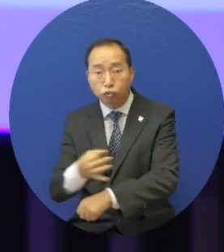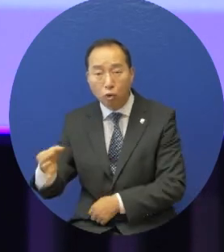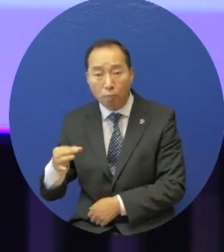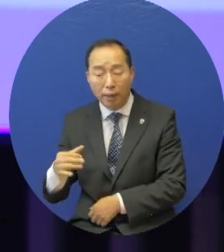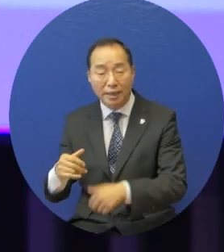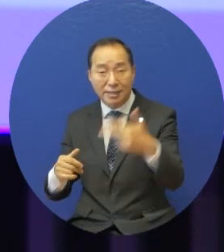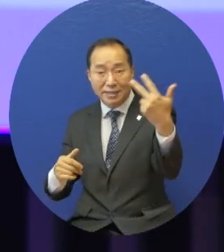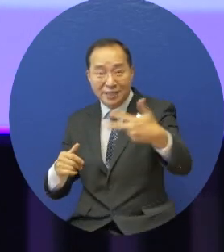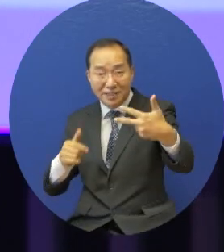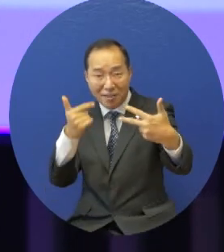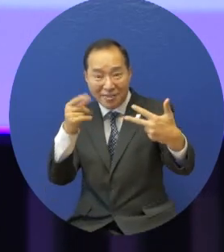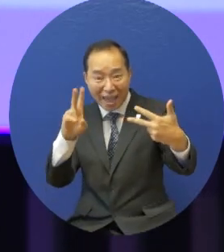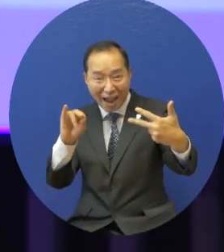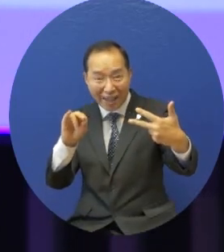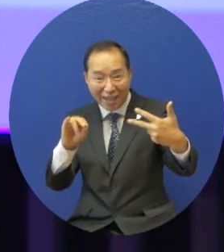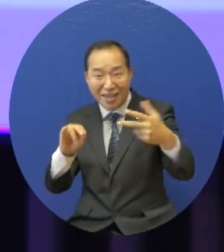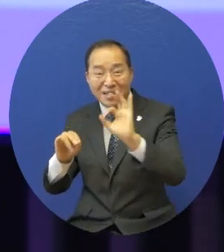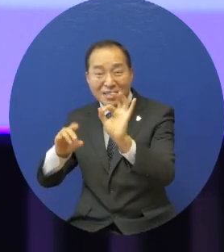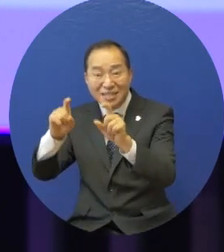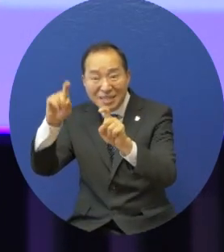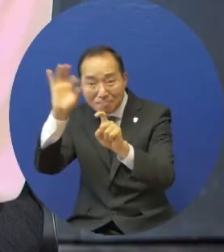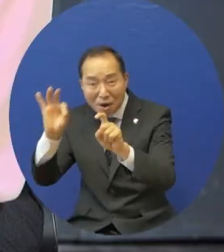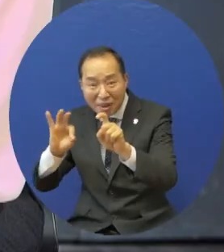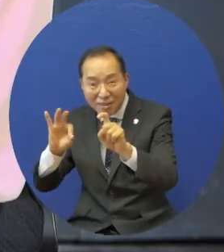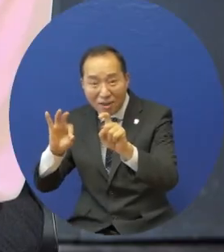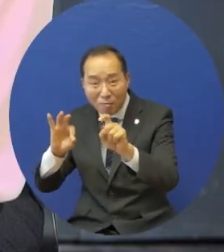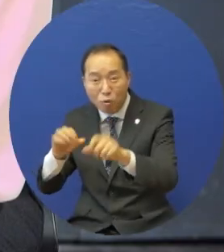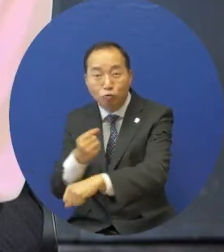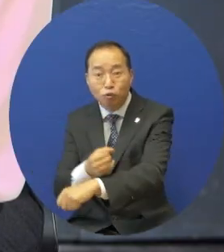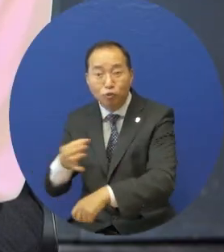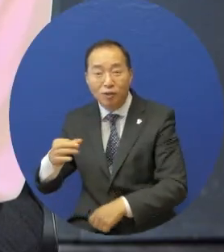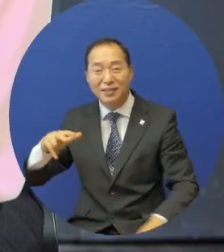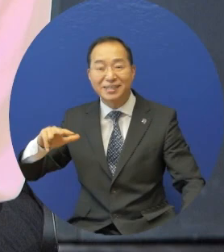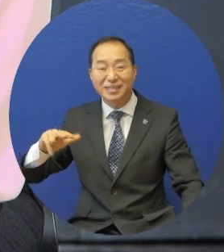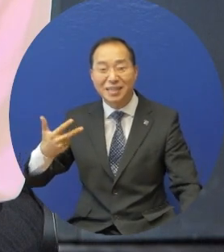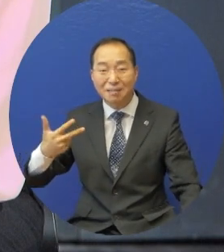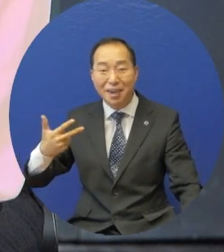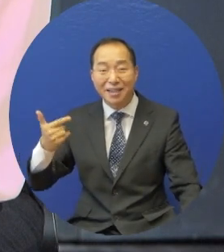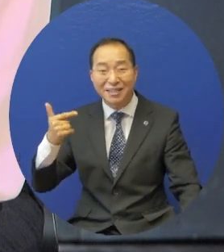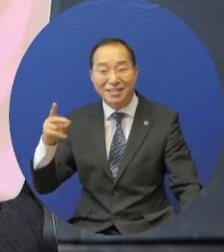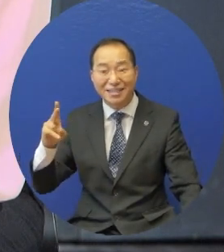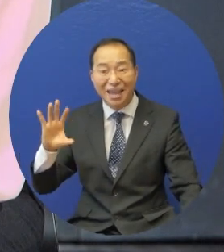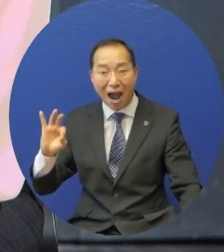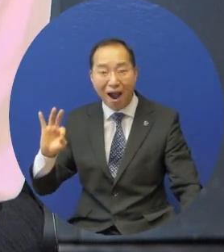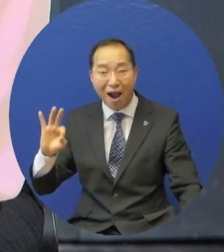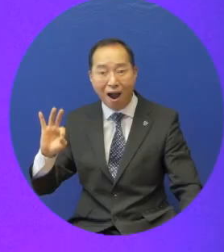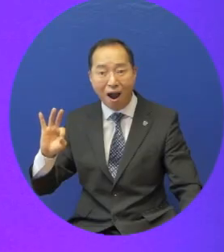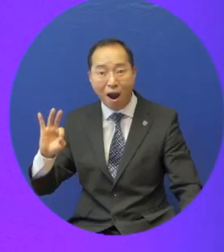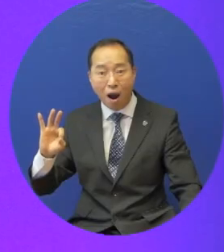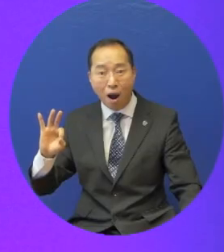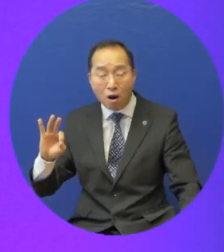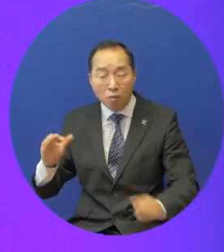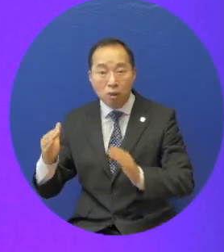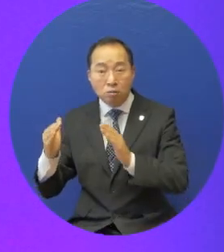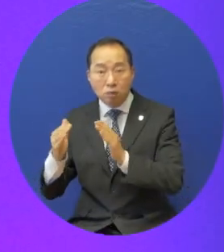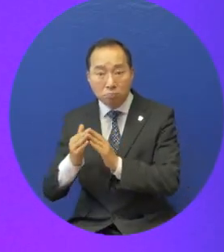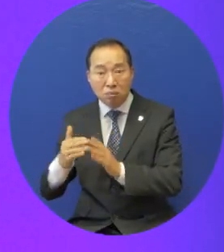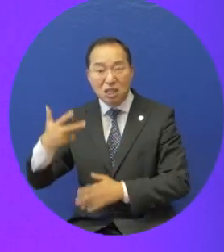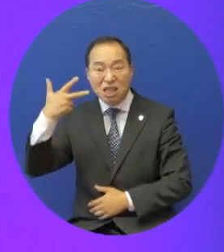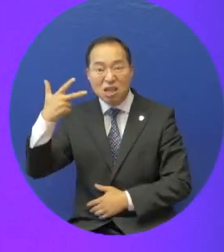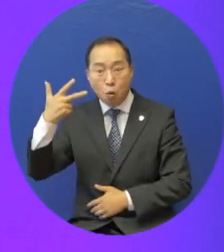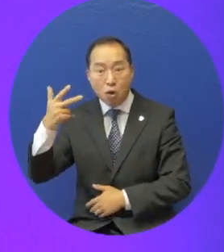10%예요. 그러면 생각해 보세요. 7,000냥에 집을 팔면 수수료가 700냥이다. 이건 뭐